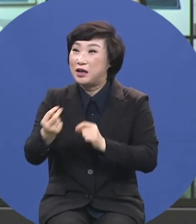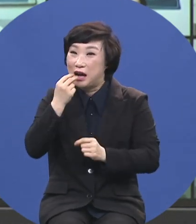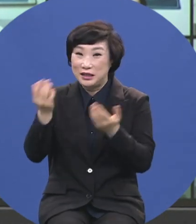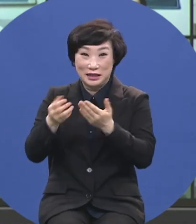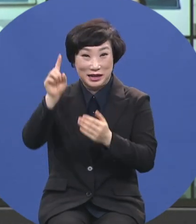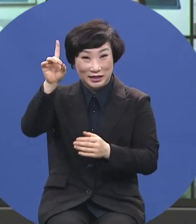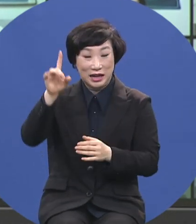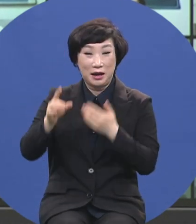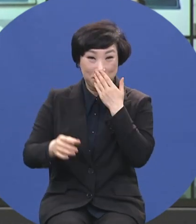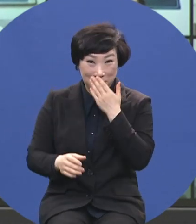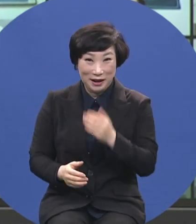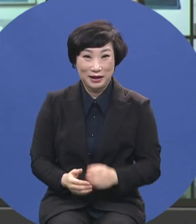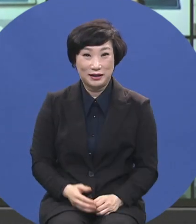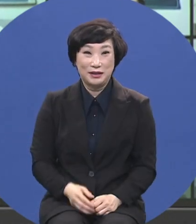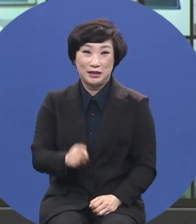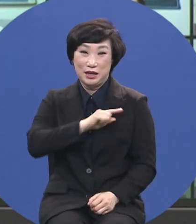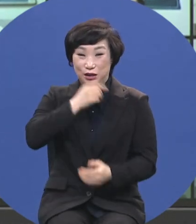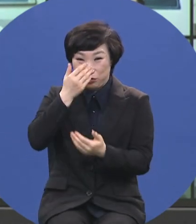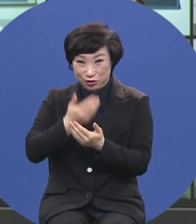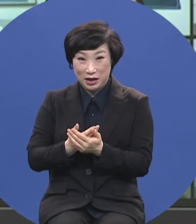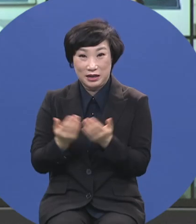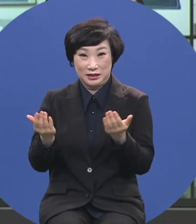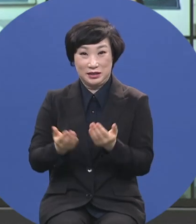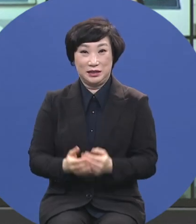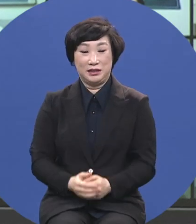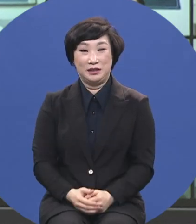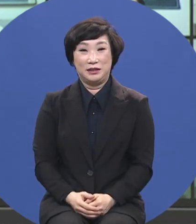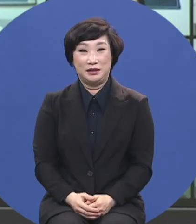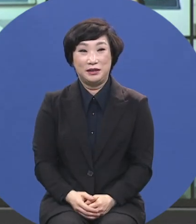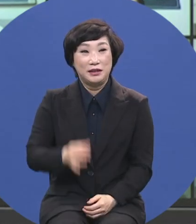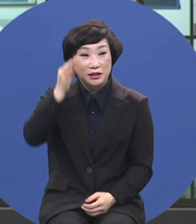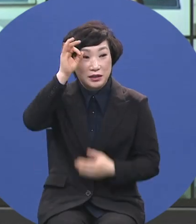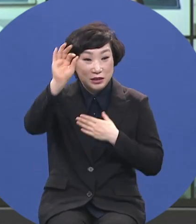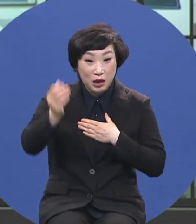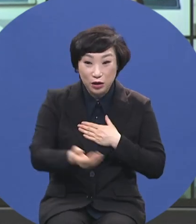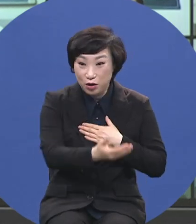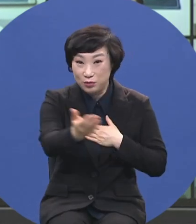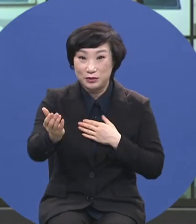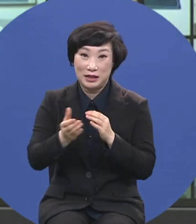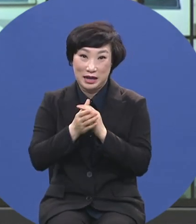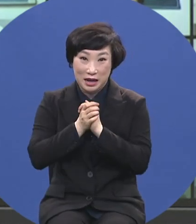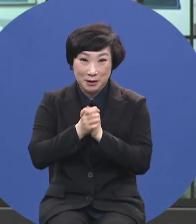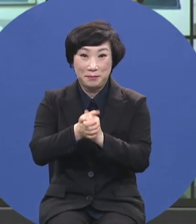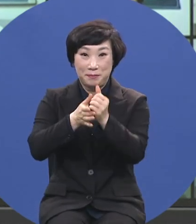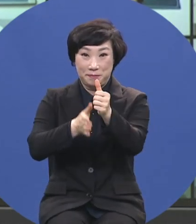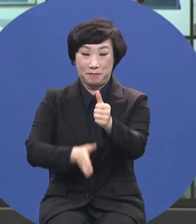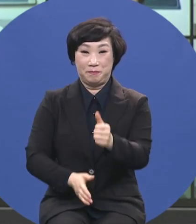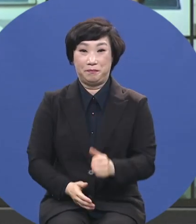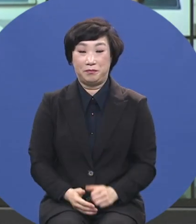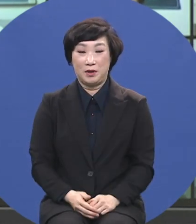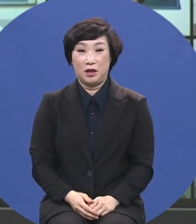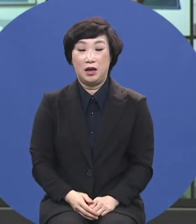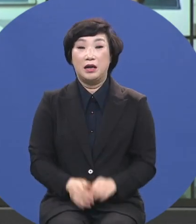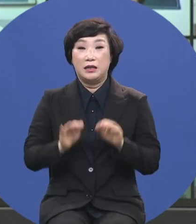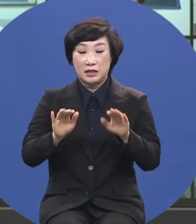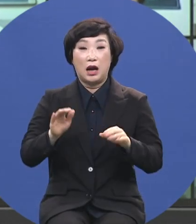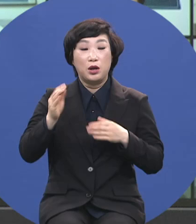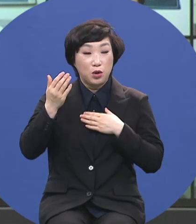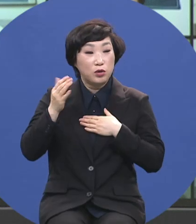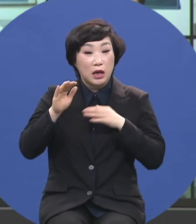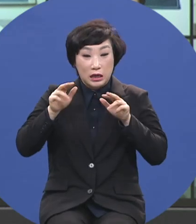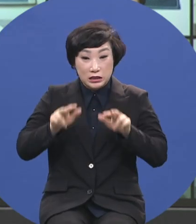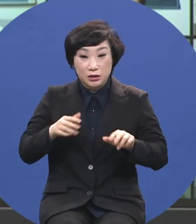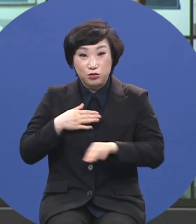거. 가장 소중한 것이라는 거 인정하시면 아멘 합시다. 현대인 우리도